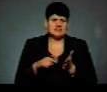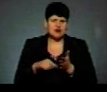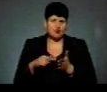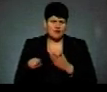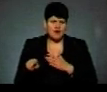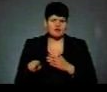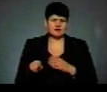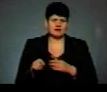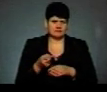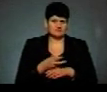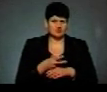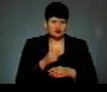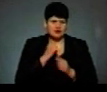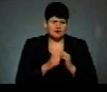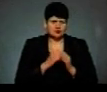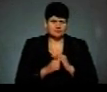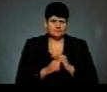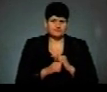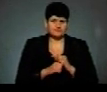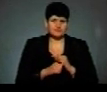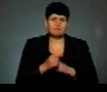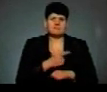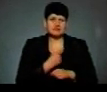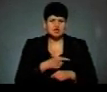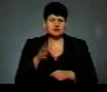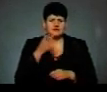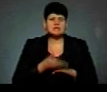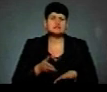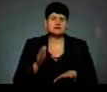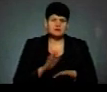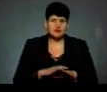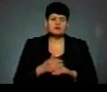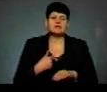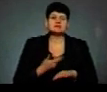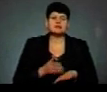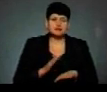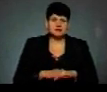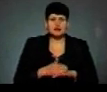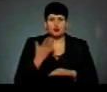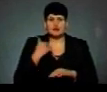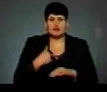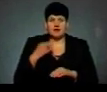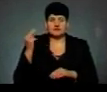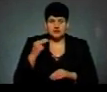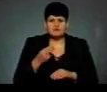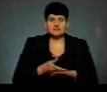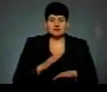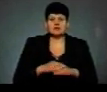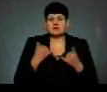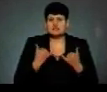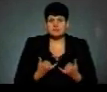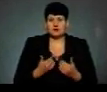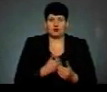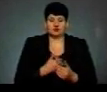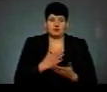університеті трапляються часто? Часто. Ну, взагалі, медична освіта складна. Вона складна була, коли ще я вчився, вона складна зараз. Якщо ми хочемо тримати